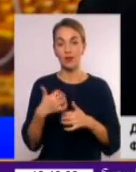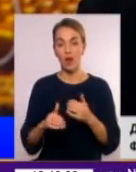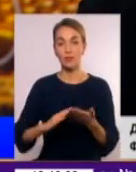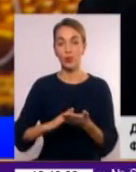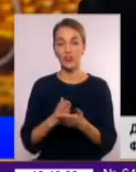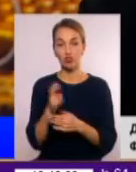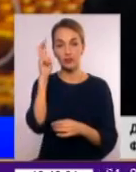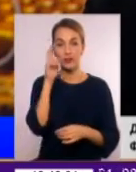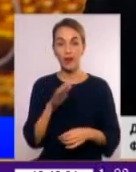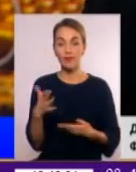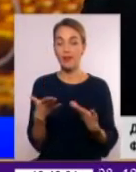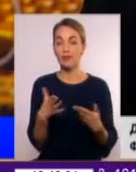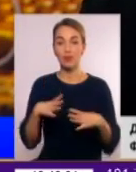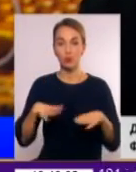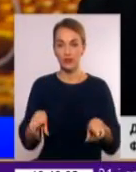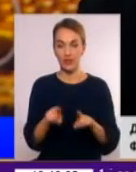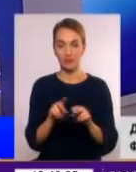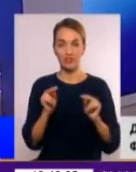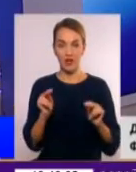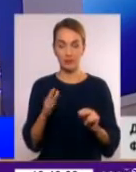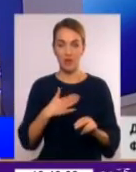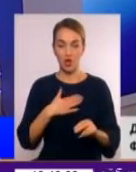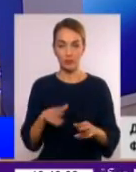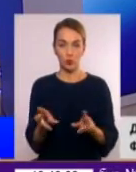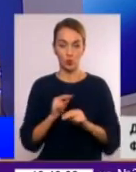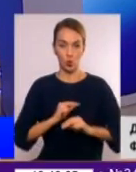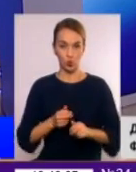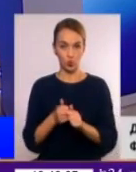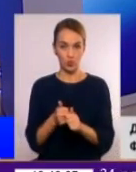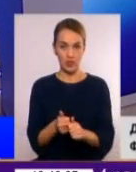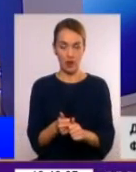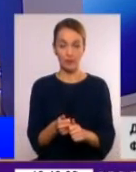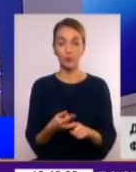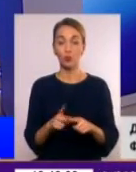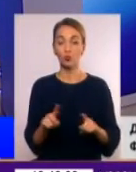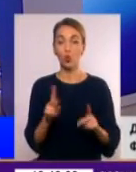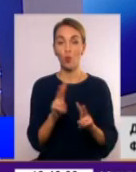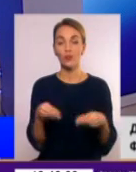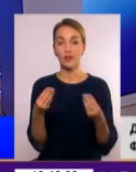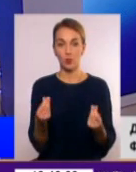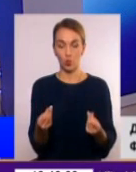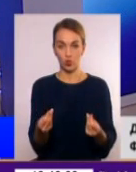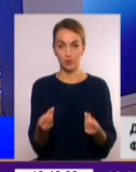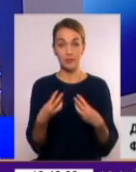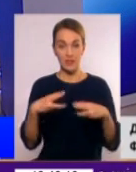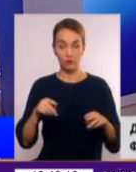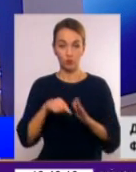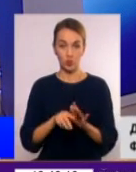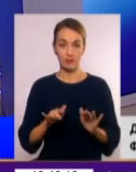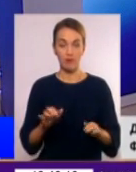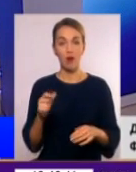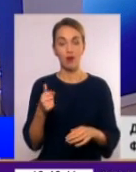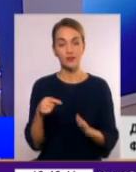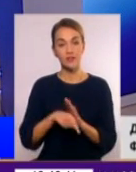політичні країни, які не були такими відвертими нашими союзниками. Тому що кому ви даєте гроші? Міністерство внутрішніх справ.